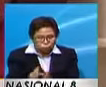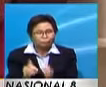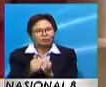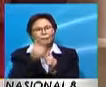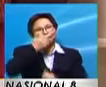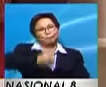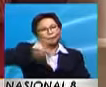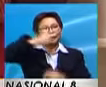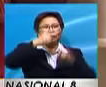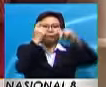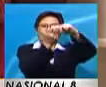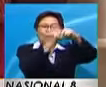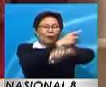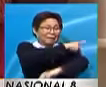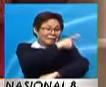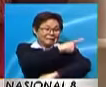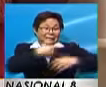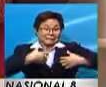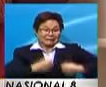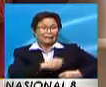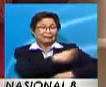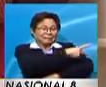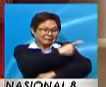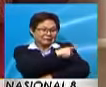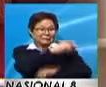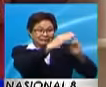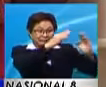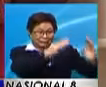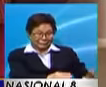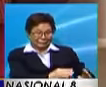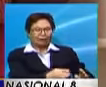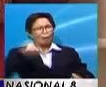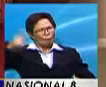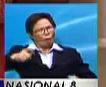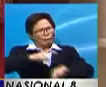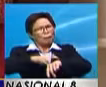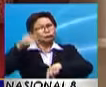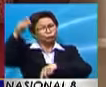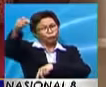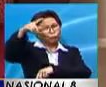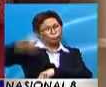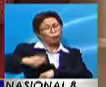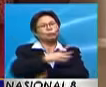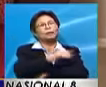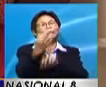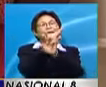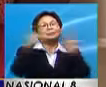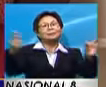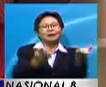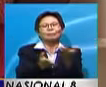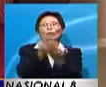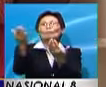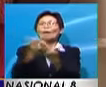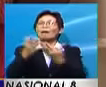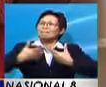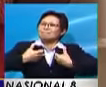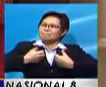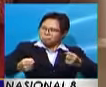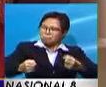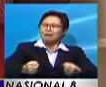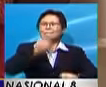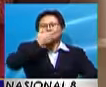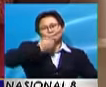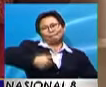pembinaan klinik kesehatan ini merupakan satu keperluan jangka panjang dalam menyediakan kemudahan kesehatan